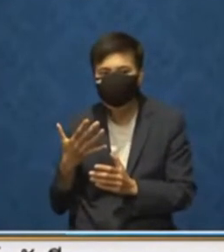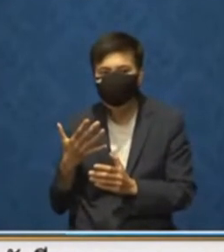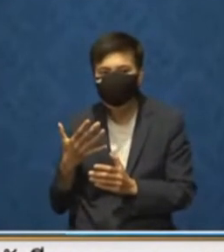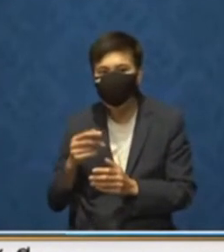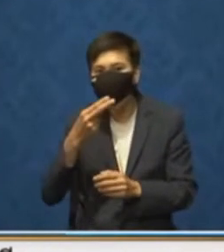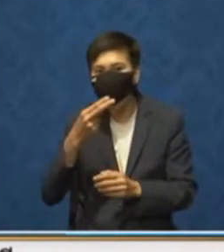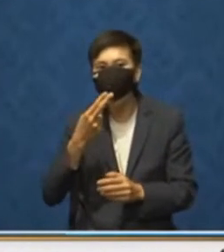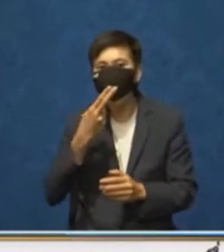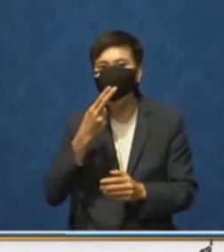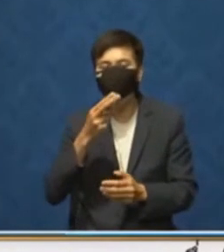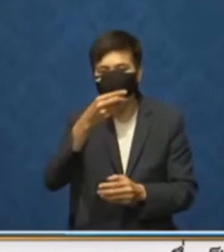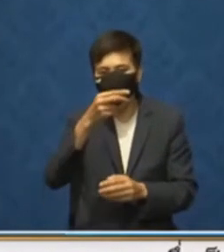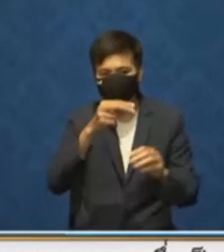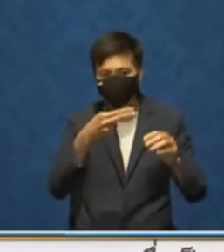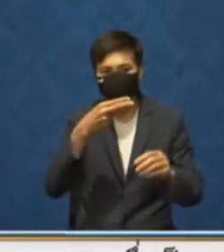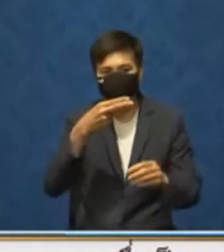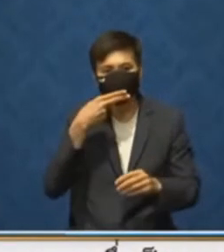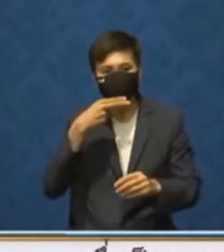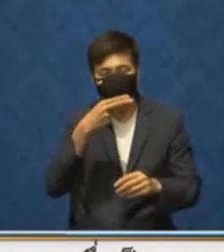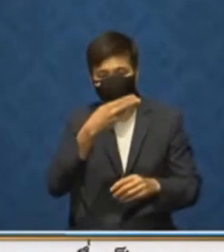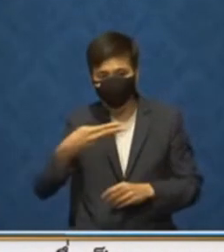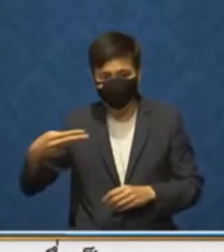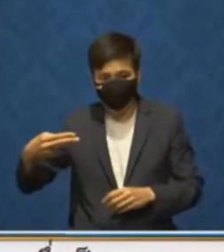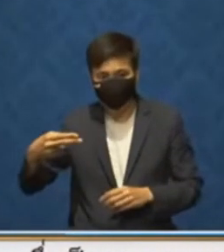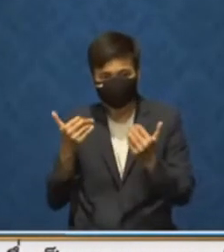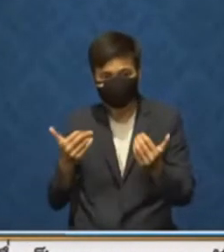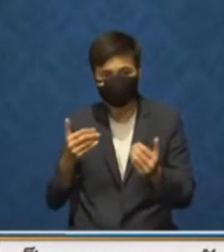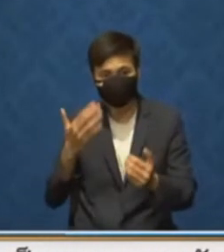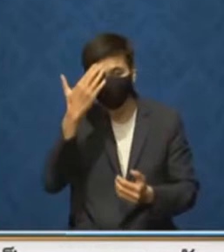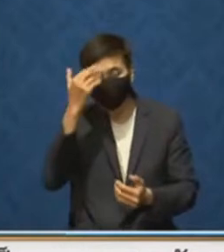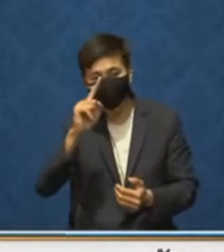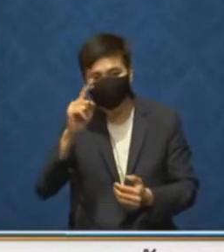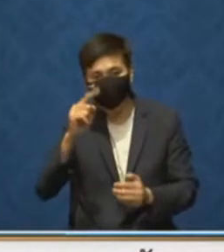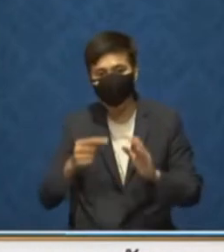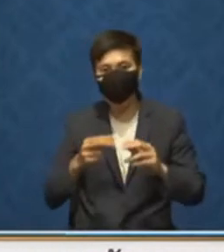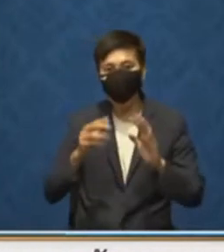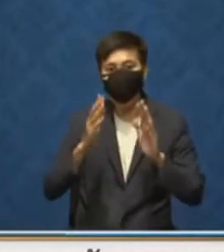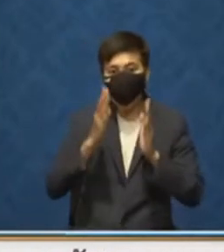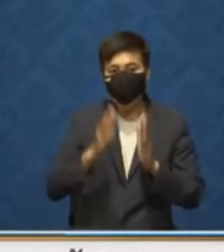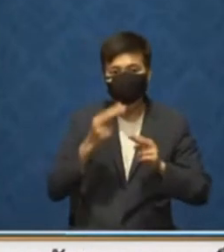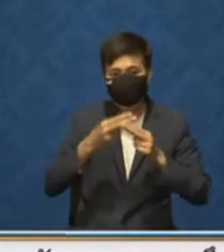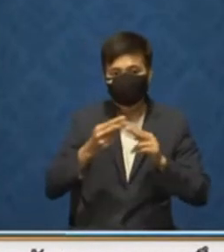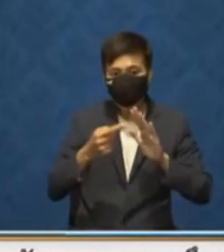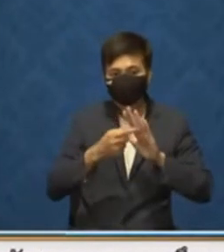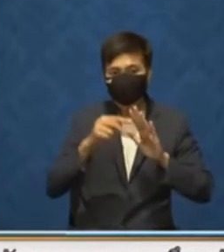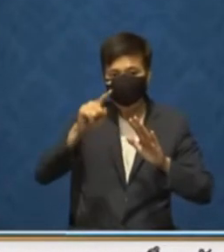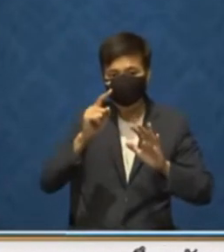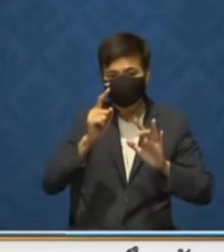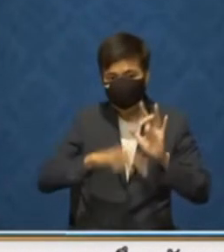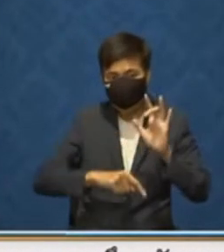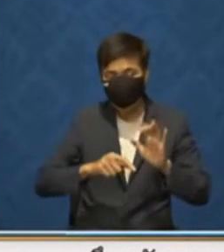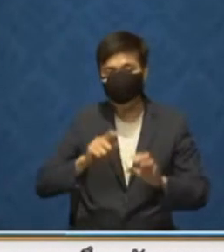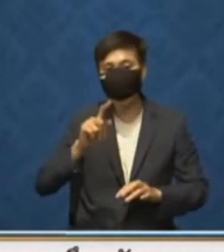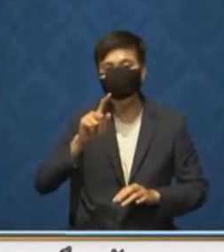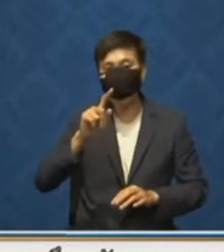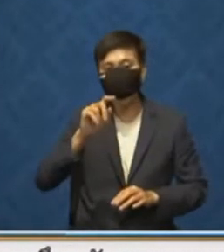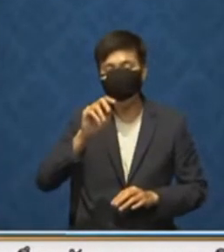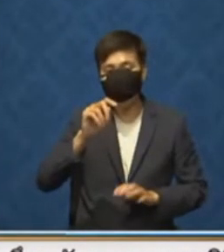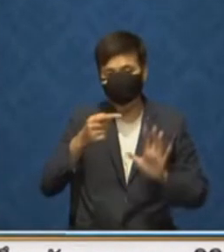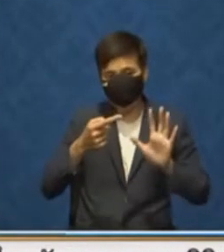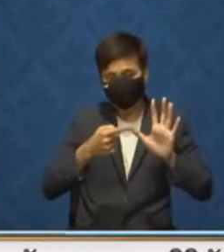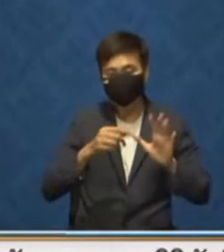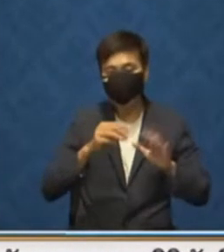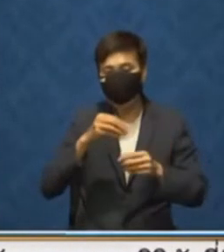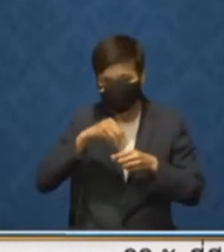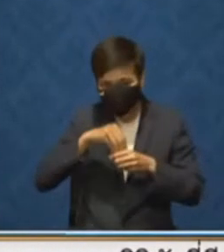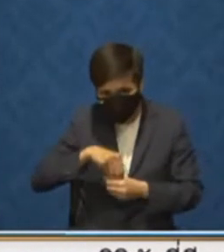นี้เพราะบิ๊กแป๊ะอยู่เป็นทำไม่ได้นะครับแล้วก็เลยปี 64มีการปล่อยประชาพิจารณ์หลอกชุดแรกมีปล่อย